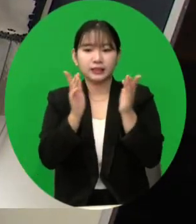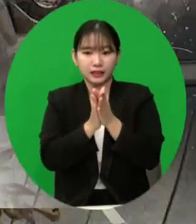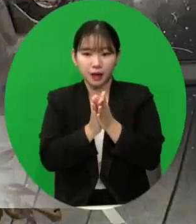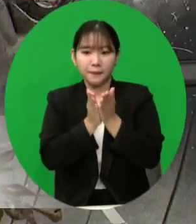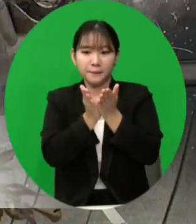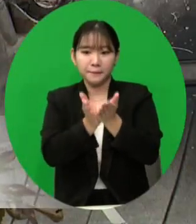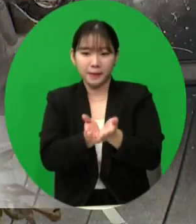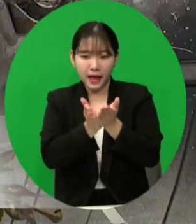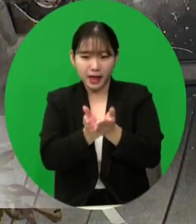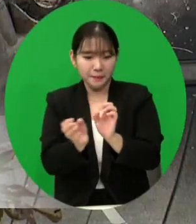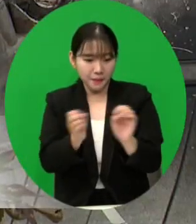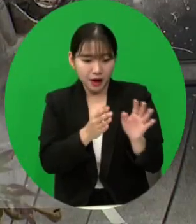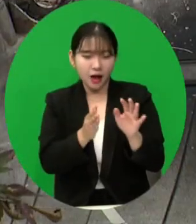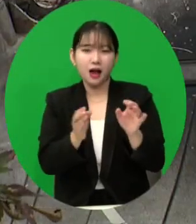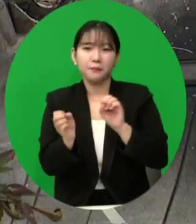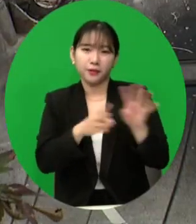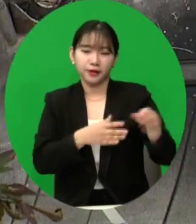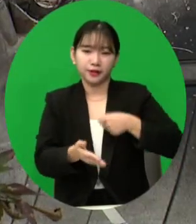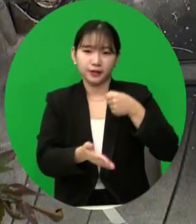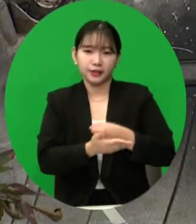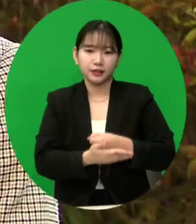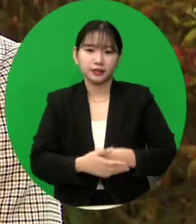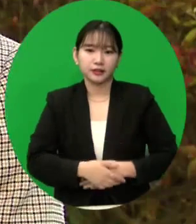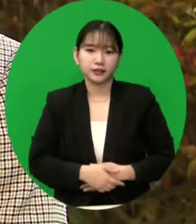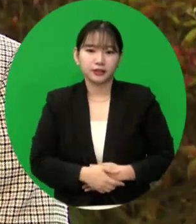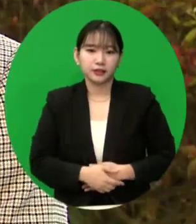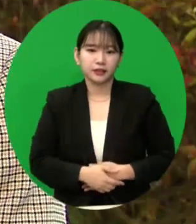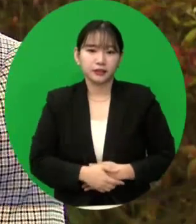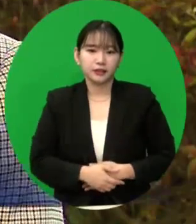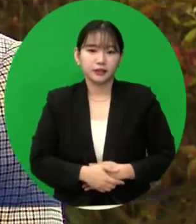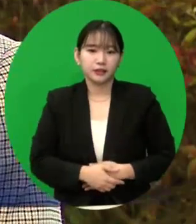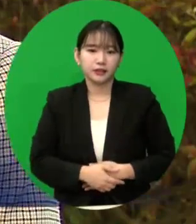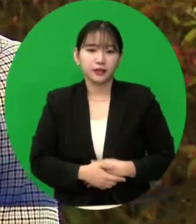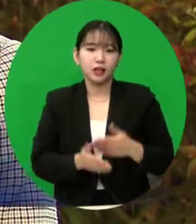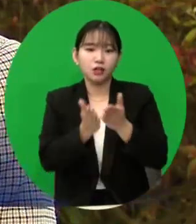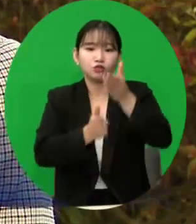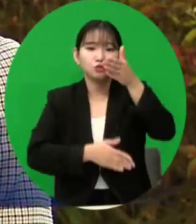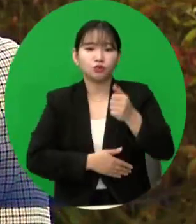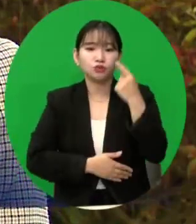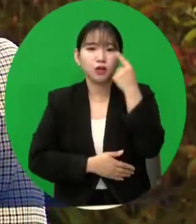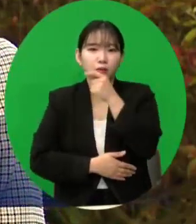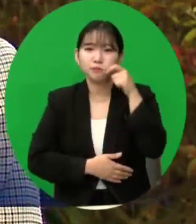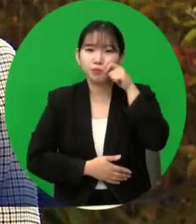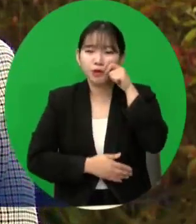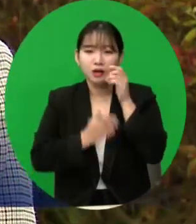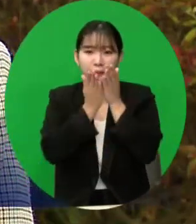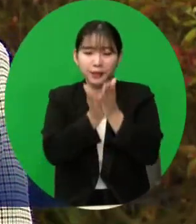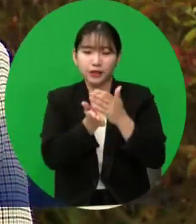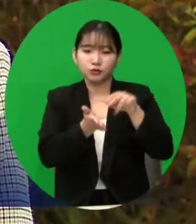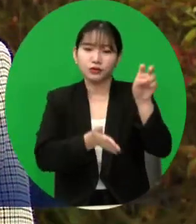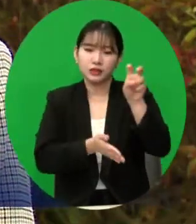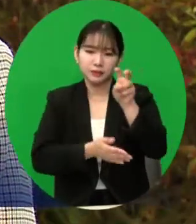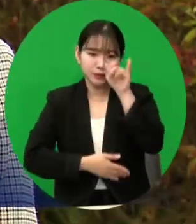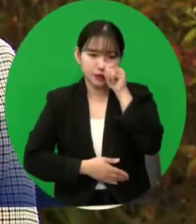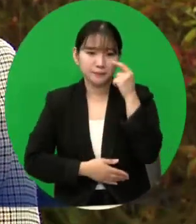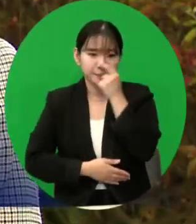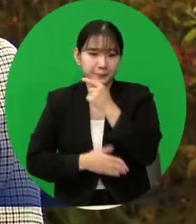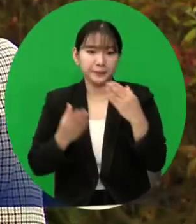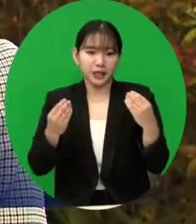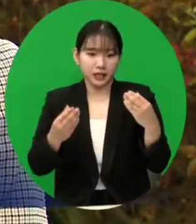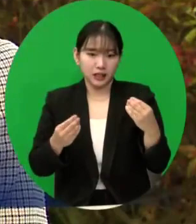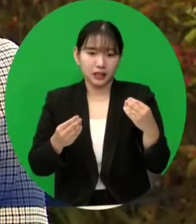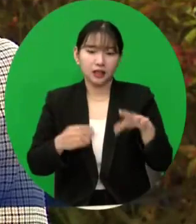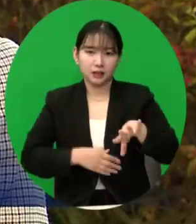방치된 선박들을 처리하기로 했습니다. 소유자를 확인할 수 없는 방치 선박이 한 20여 척 정도 있는 것으로 파악을